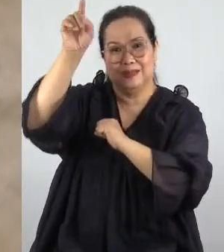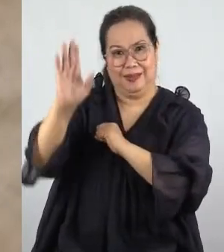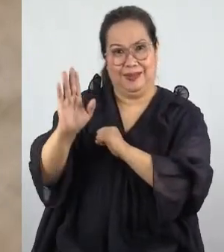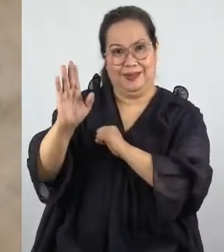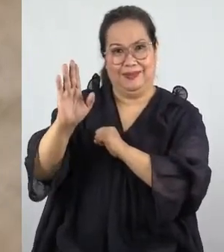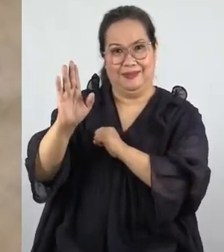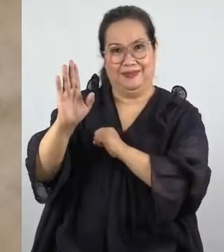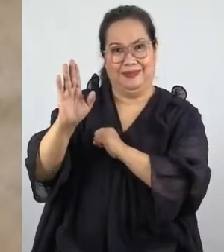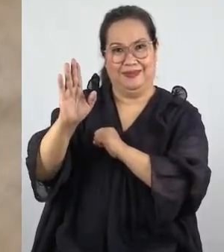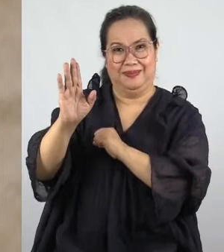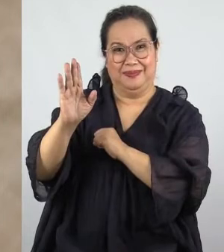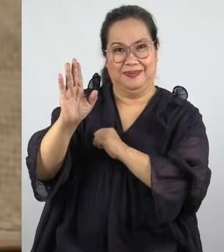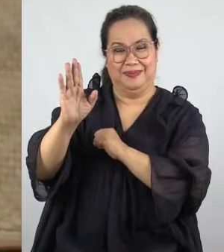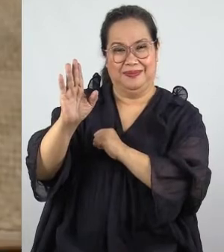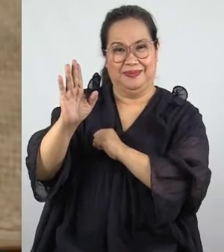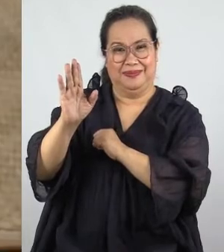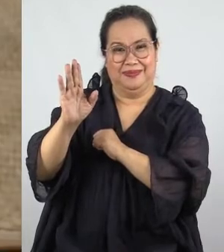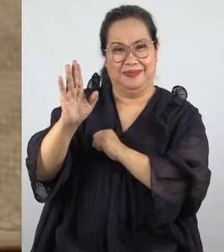kay Jesus?